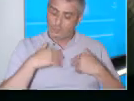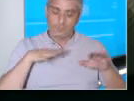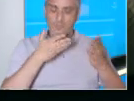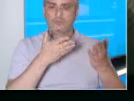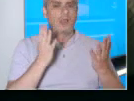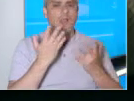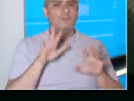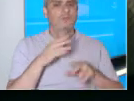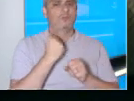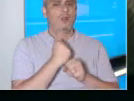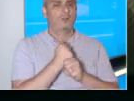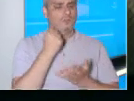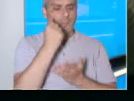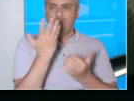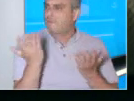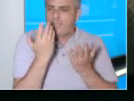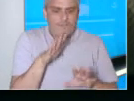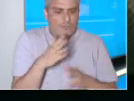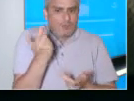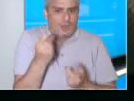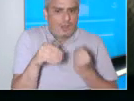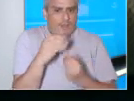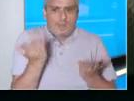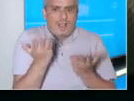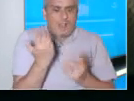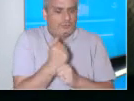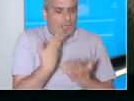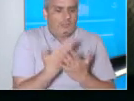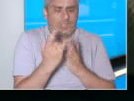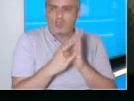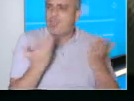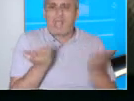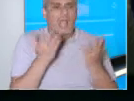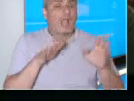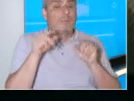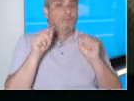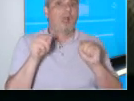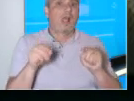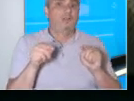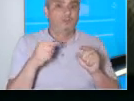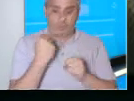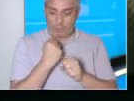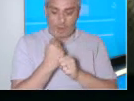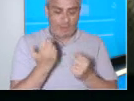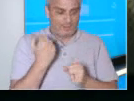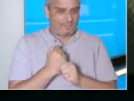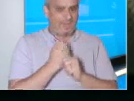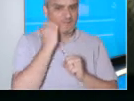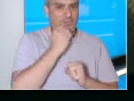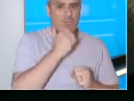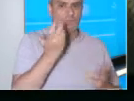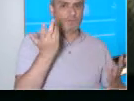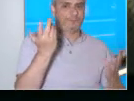ממשלה. איך הממשלה הזאת מעבירה תקציב? איך הממשלה הזאת מסתדרת? איך הממשלה הזאת מעבירה הצעות חוק? איך הממשלה הזאת פועלת, מתפקדת